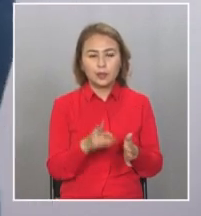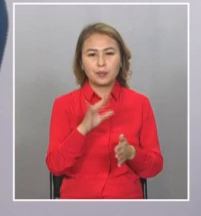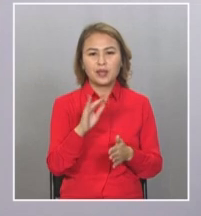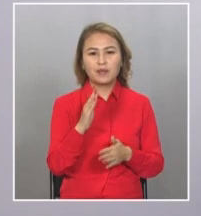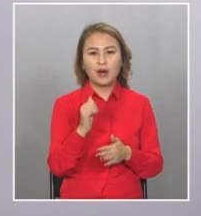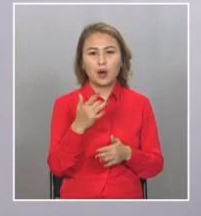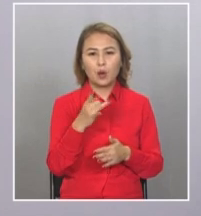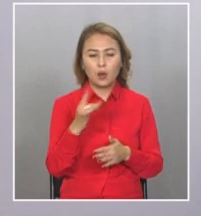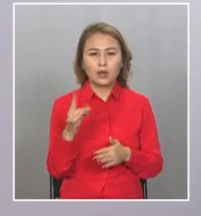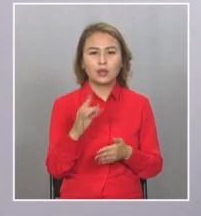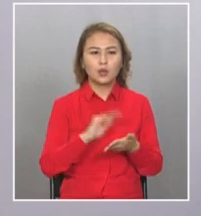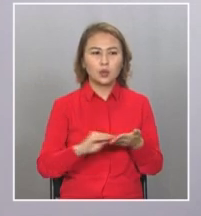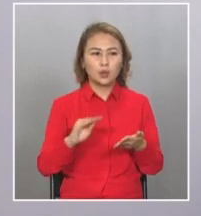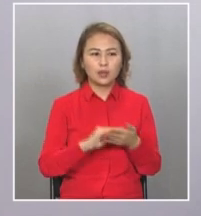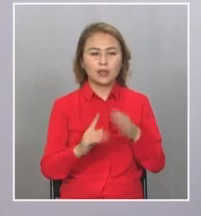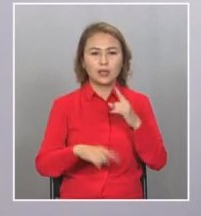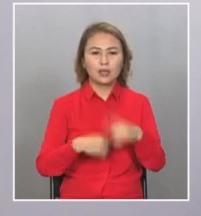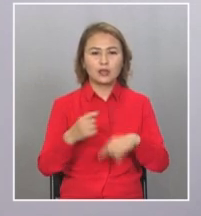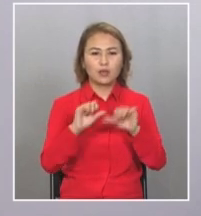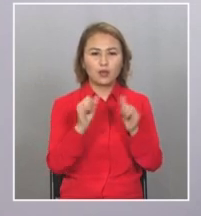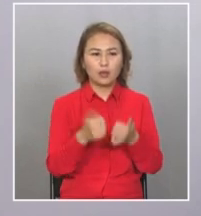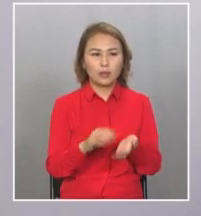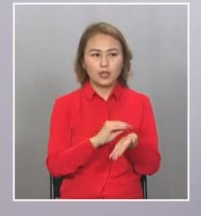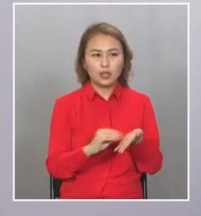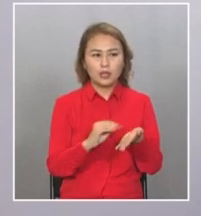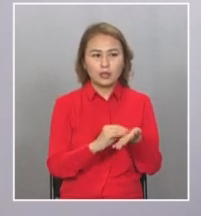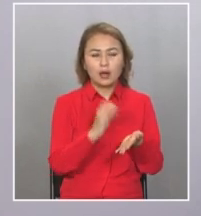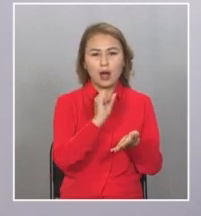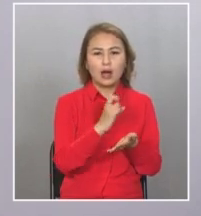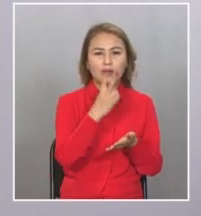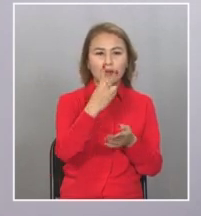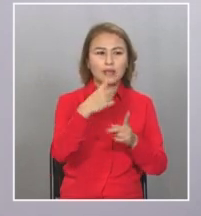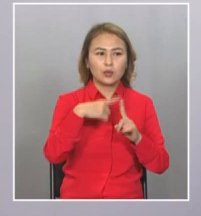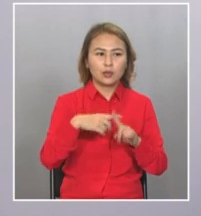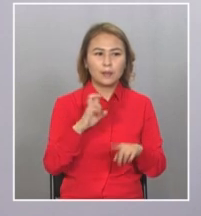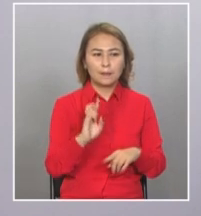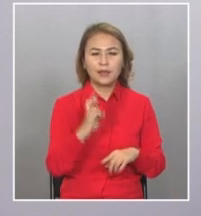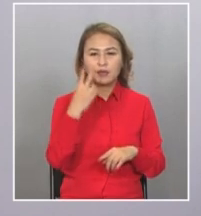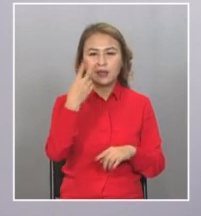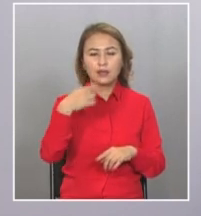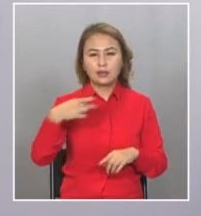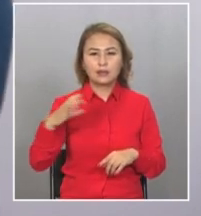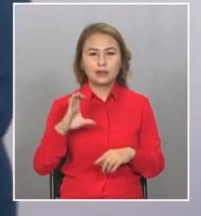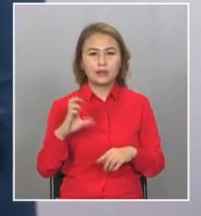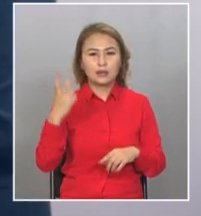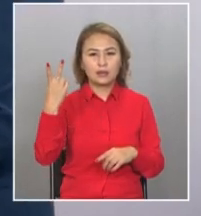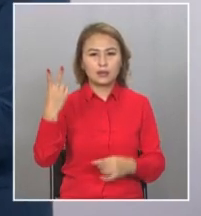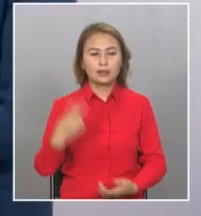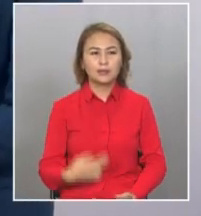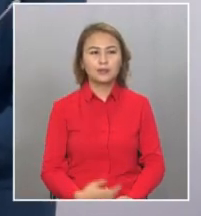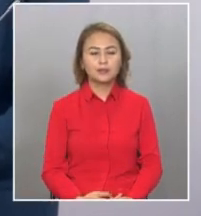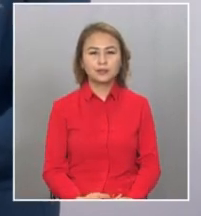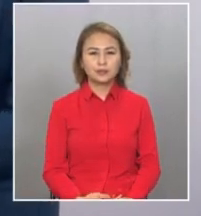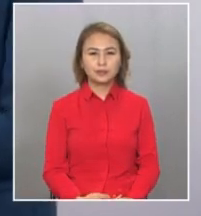Пифагор теоремасы келесі формуламен жазылады. А квадрат қосылған Б квадрат тең С квадрат. Естеріңізге